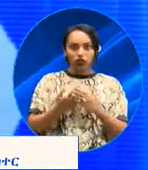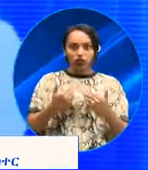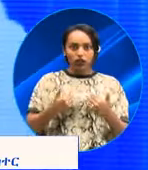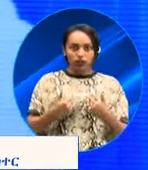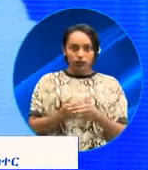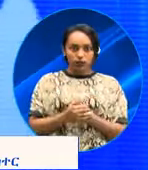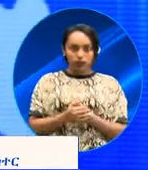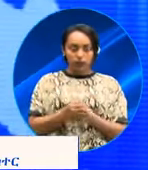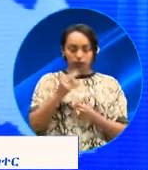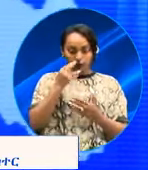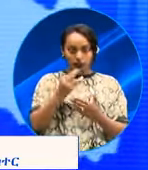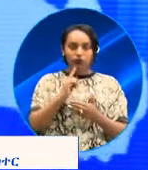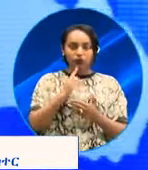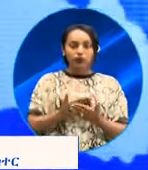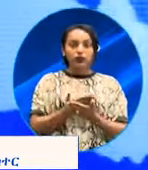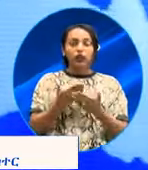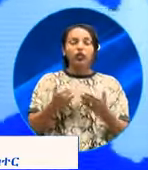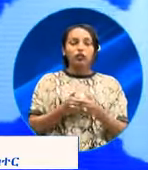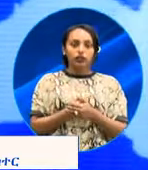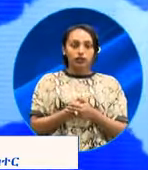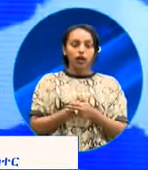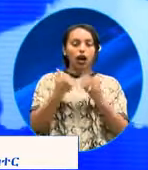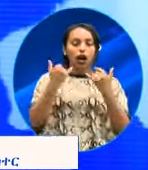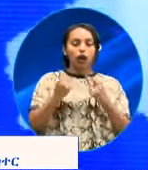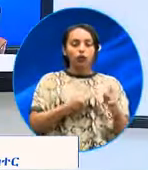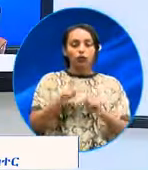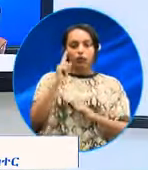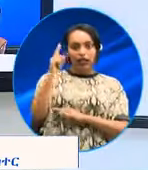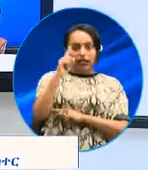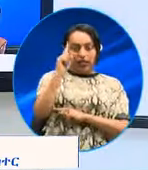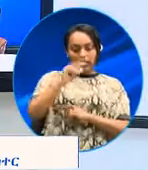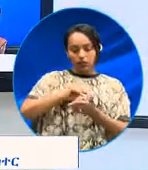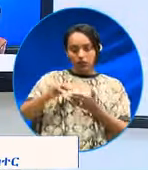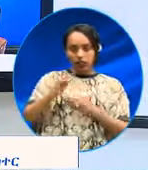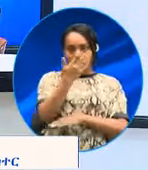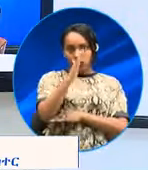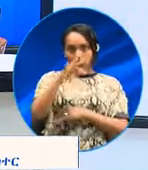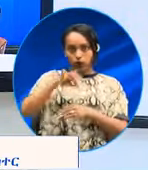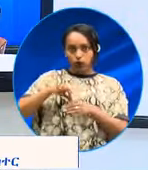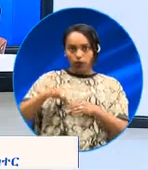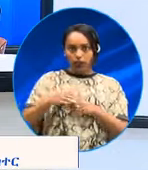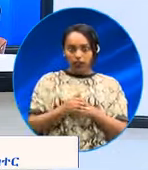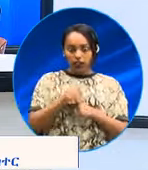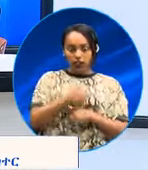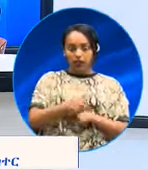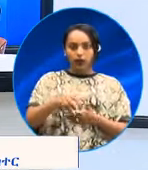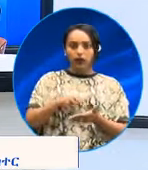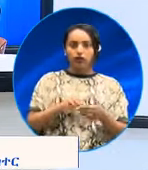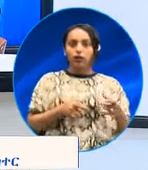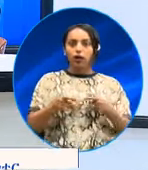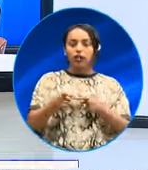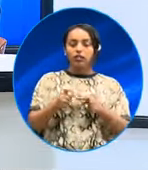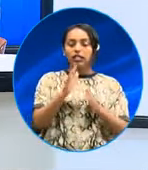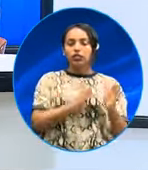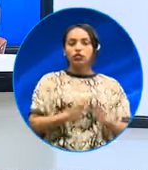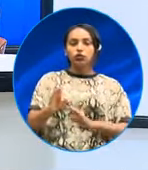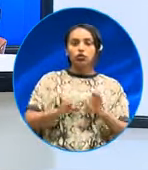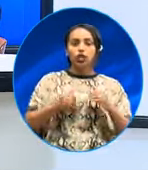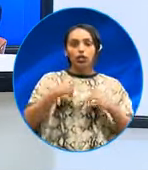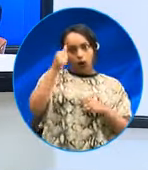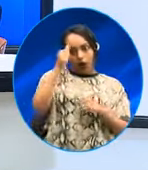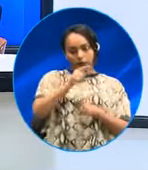አለን። መልካም ነው። እንግዲህ አሁን ደግሞ በአንድ ጀንበር 1 ሚሊዮን ችግኞችን ለመትከል የአዲስ አበባ ከተማ አስተዳደር ዝግጅት